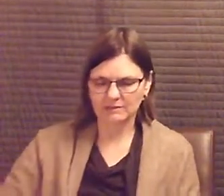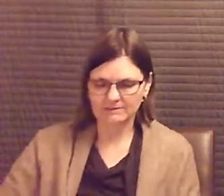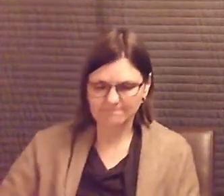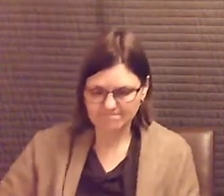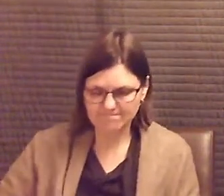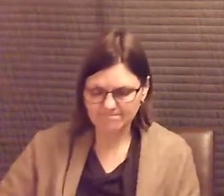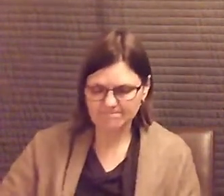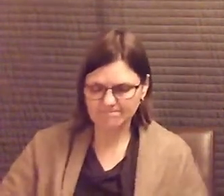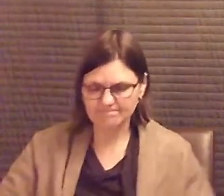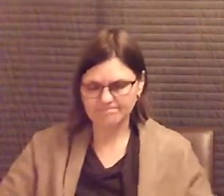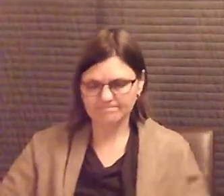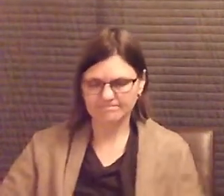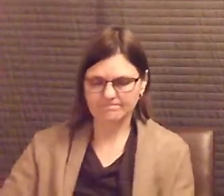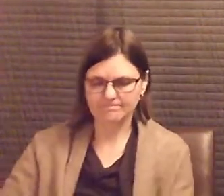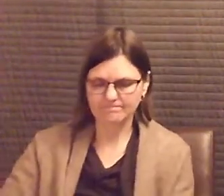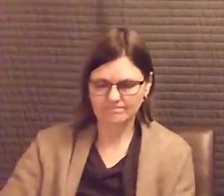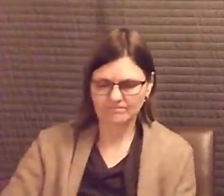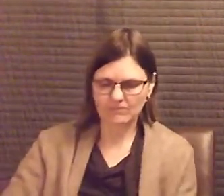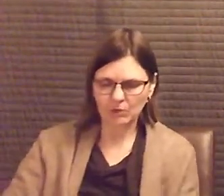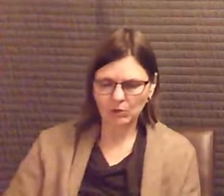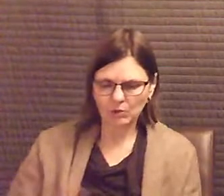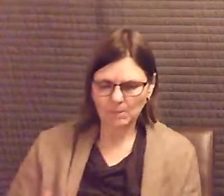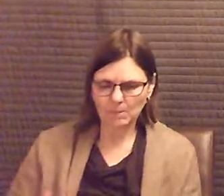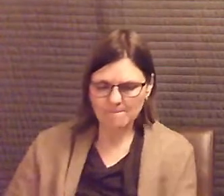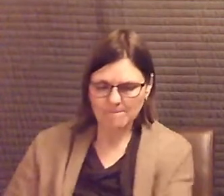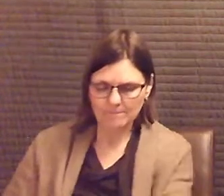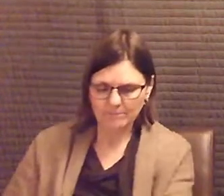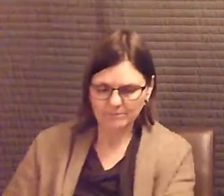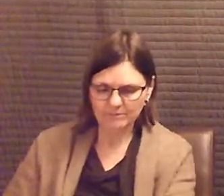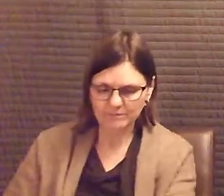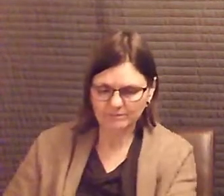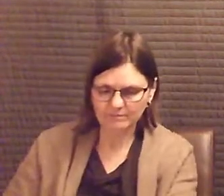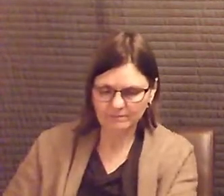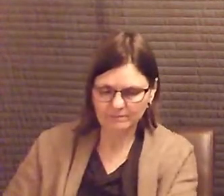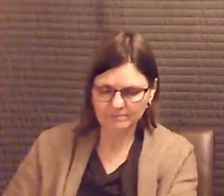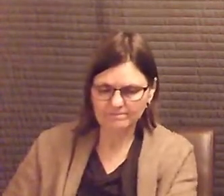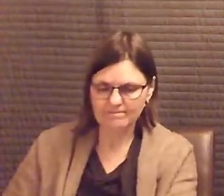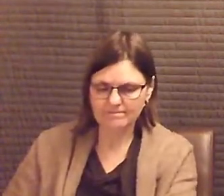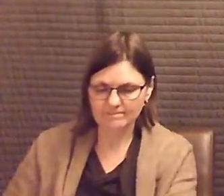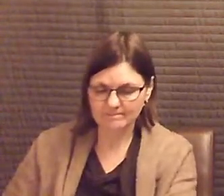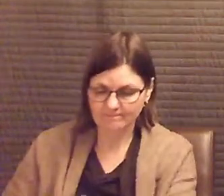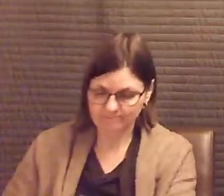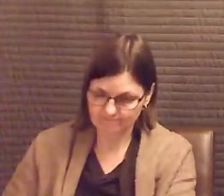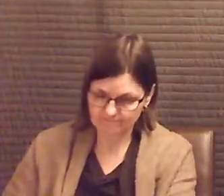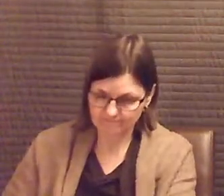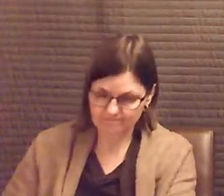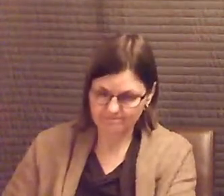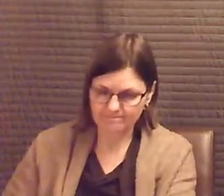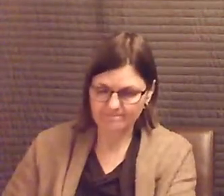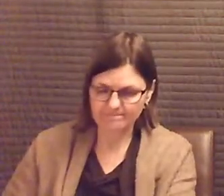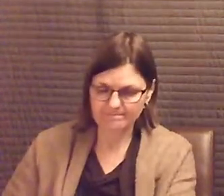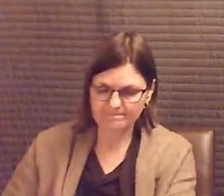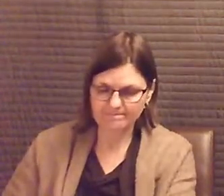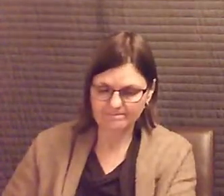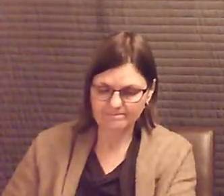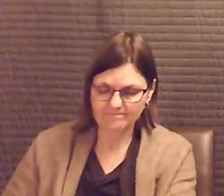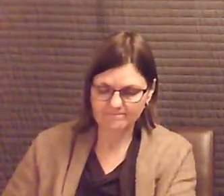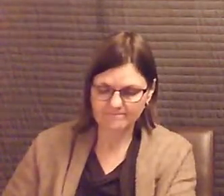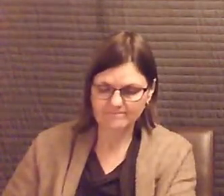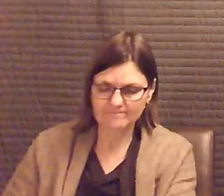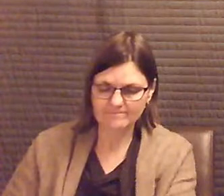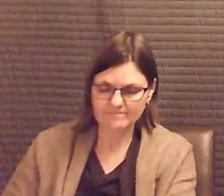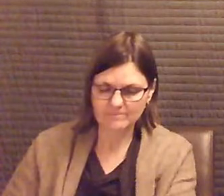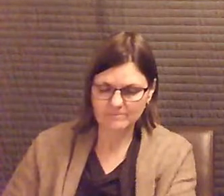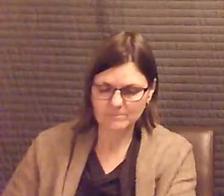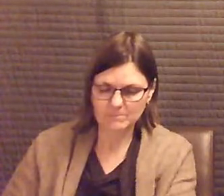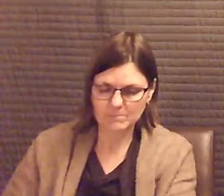voor voor die manier was het let them then he zin moest kuikens